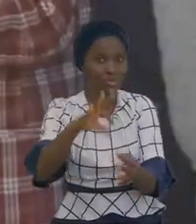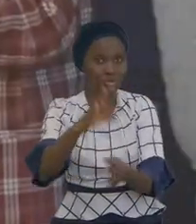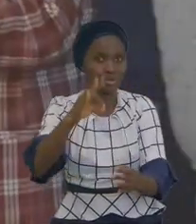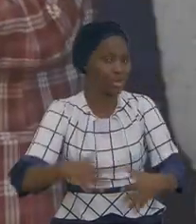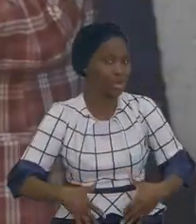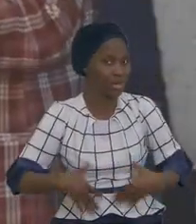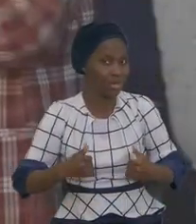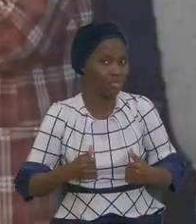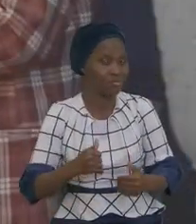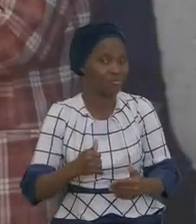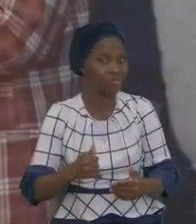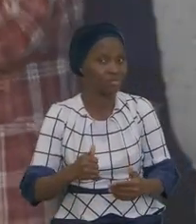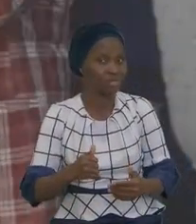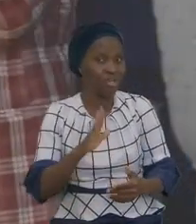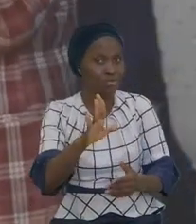tout ce que tu fais depuis.